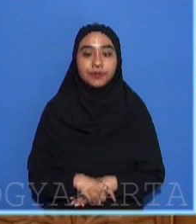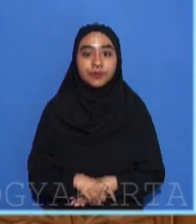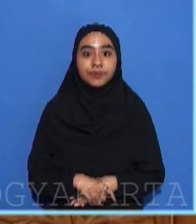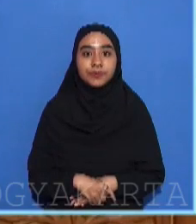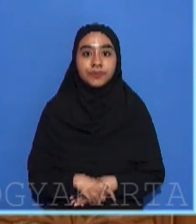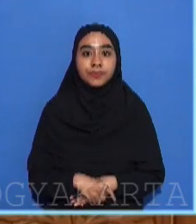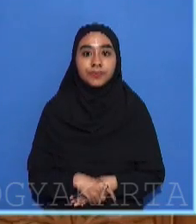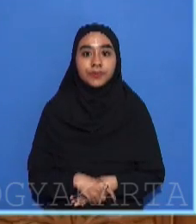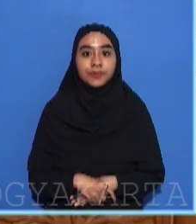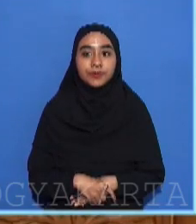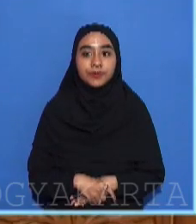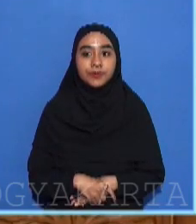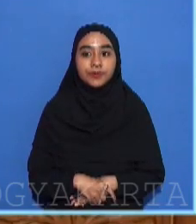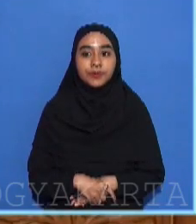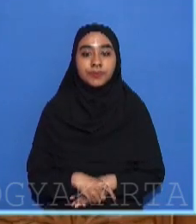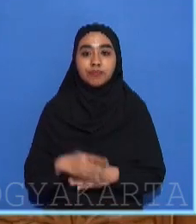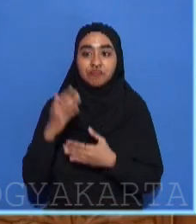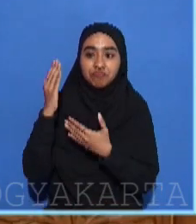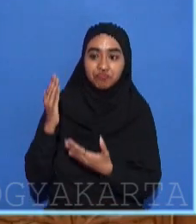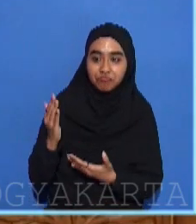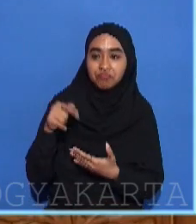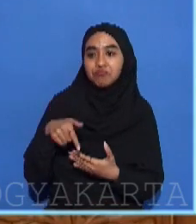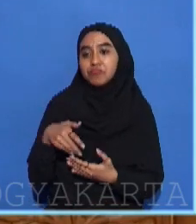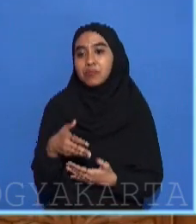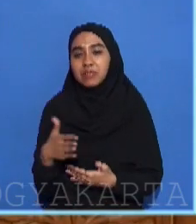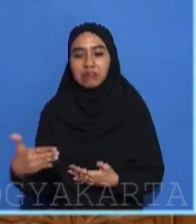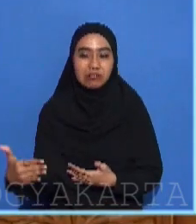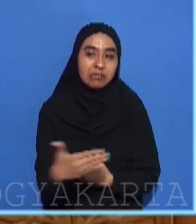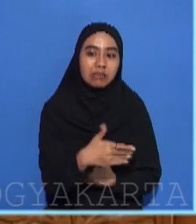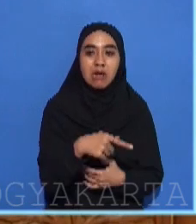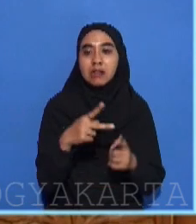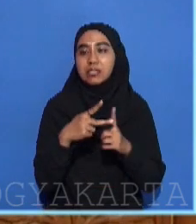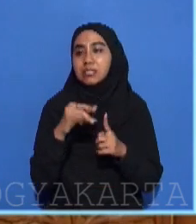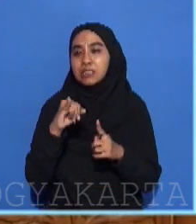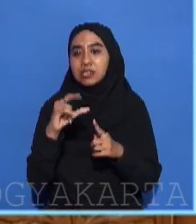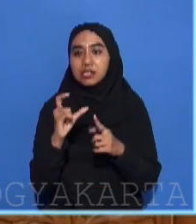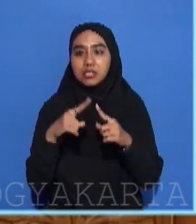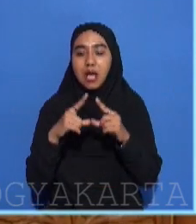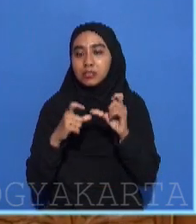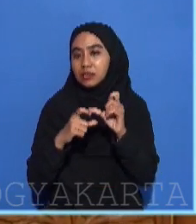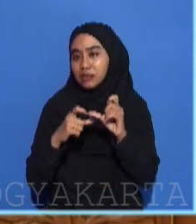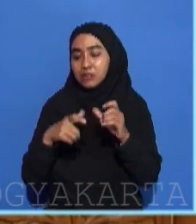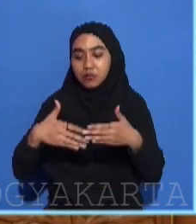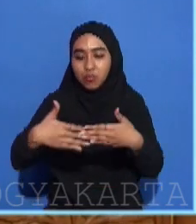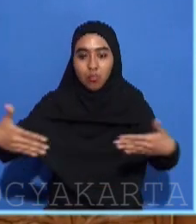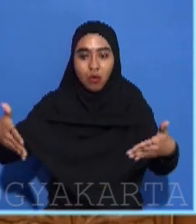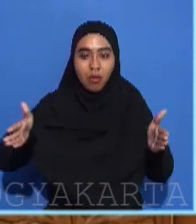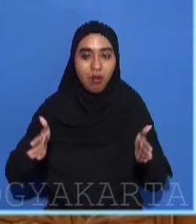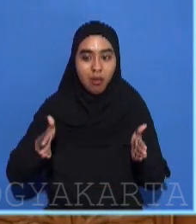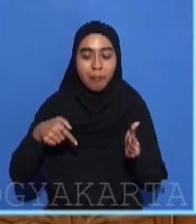para pemirsa tu Merapi pun boro sutresno Ulam hias alam hias Toyota War ing aquarium seganten